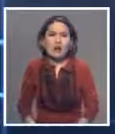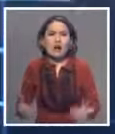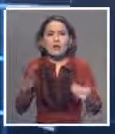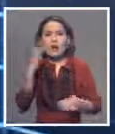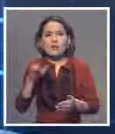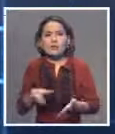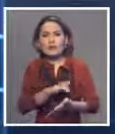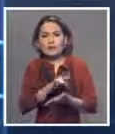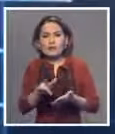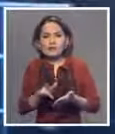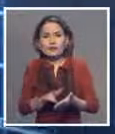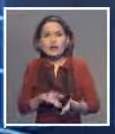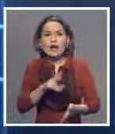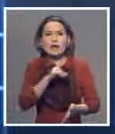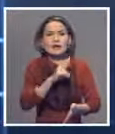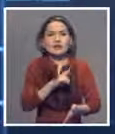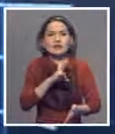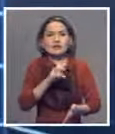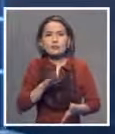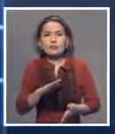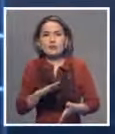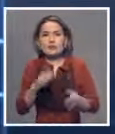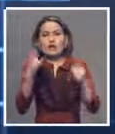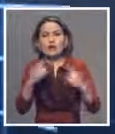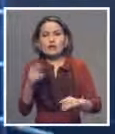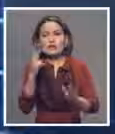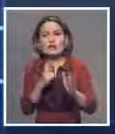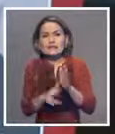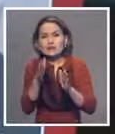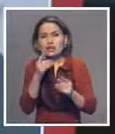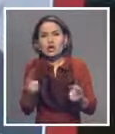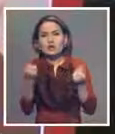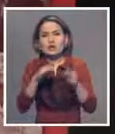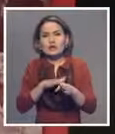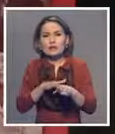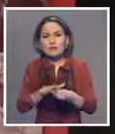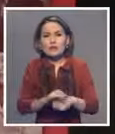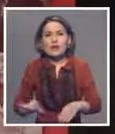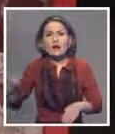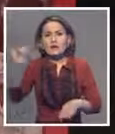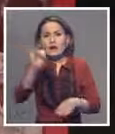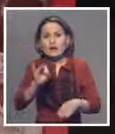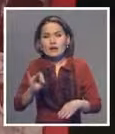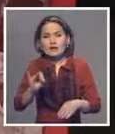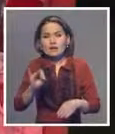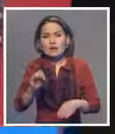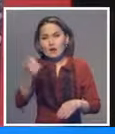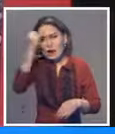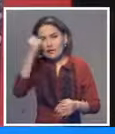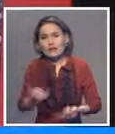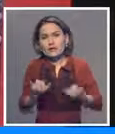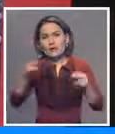Бүгін Алматыда Кеңес Нұрпейісұлының туғанына 80 жыл толуына орай тау тұлға тарихшыға тағзым атты еске алу кеші өтті.